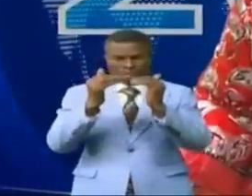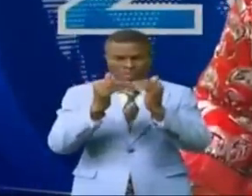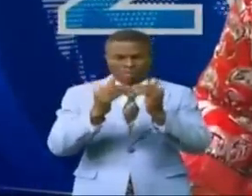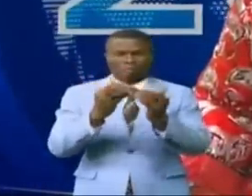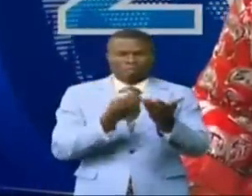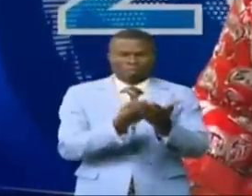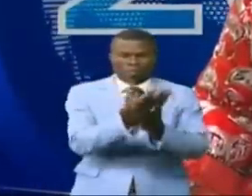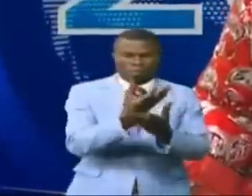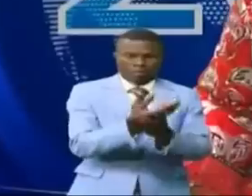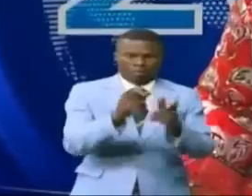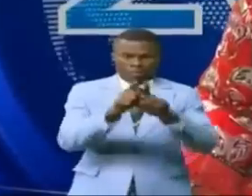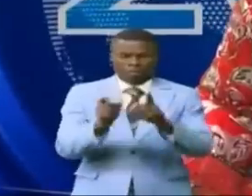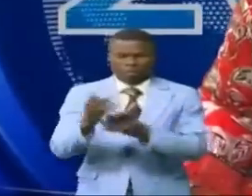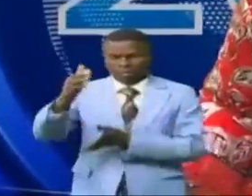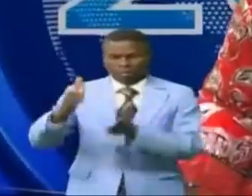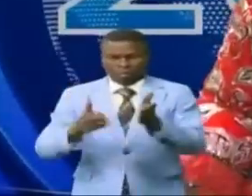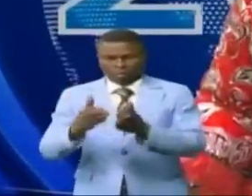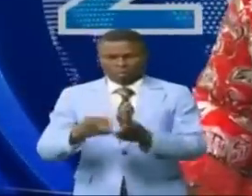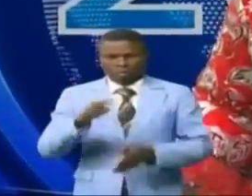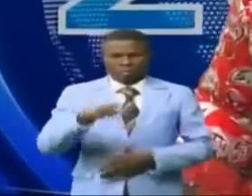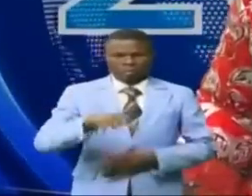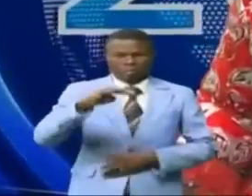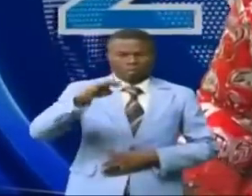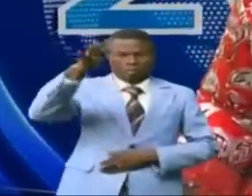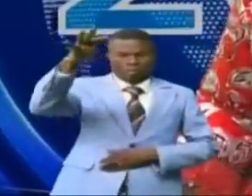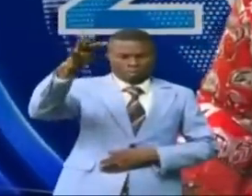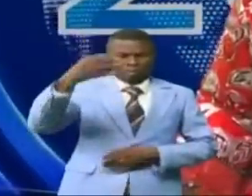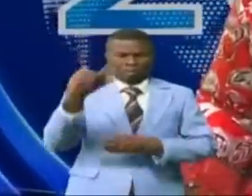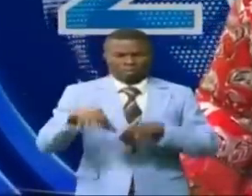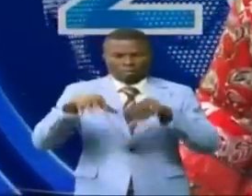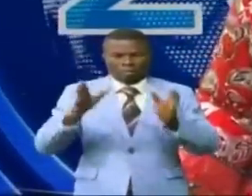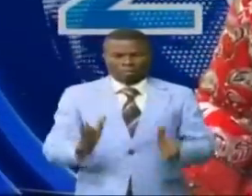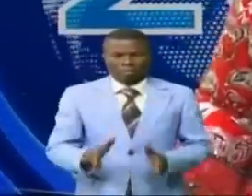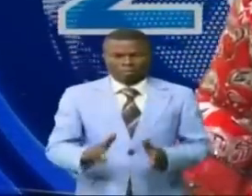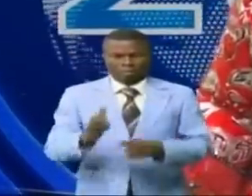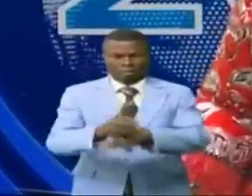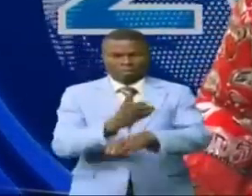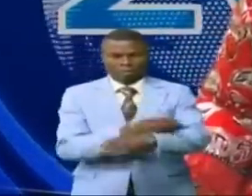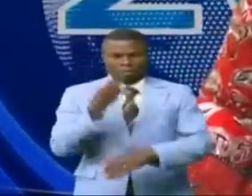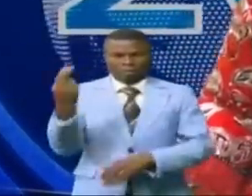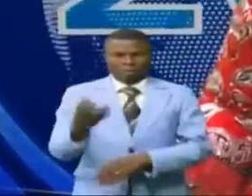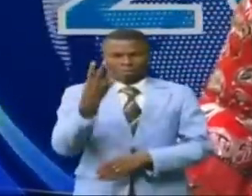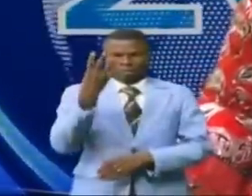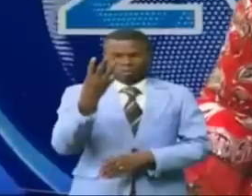en dépenses à hauteur de 40 milliards de francs congolais, soit un accroissement de